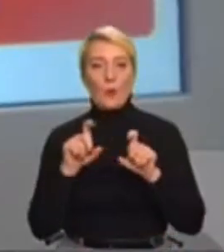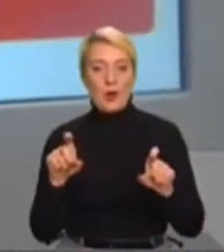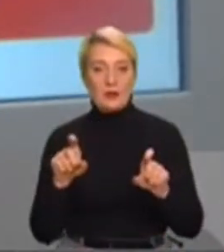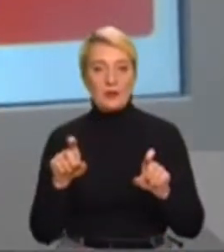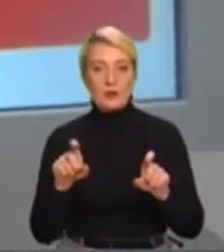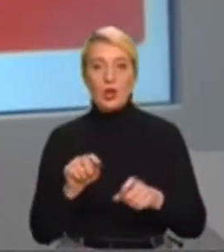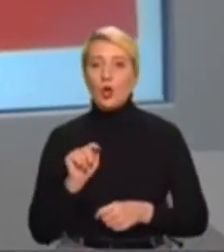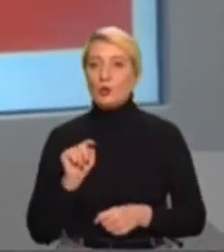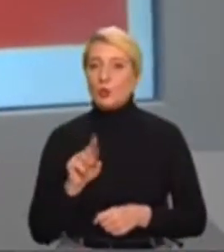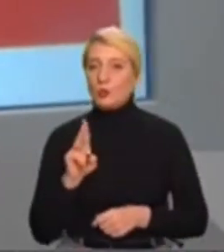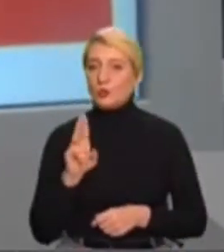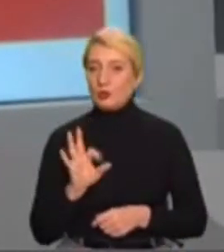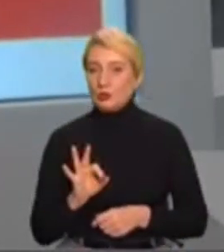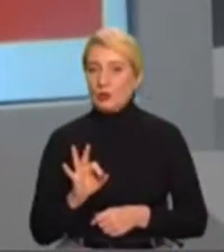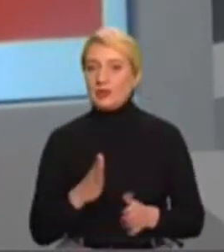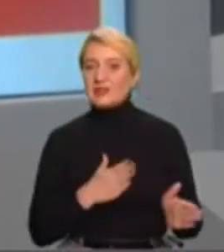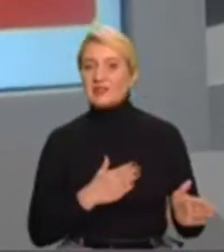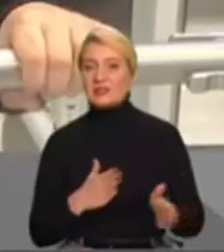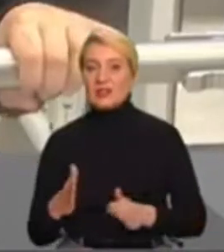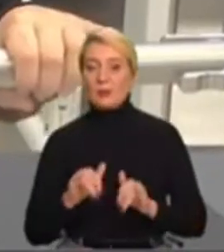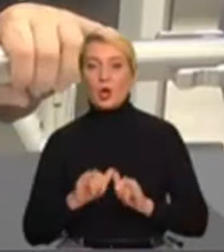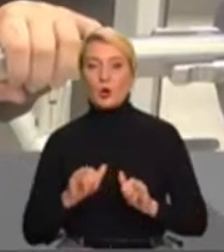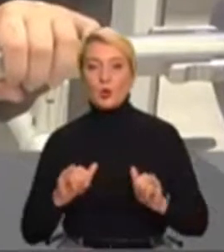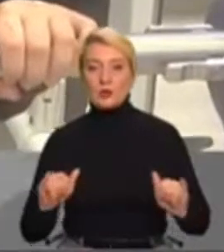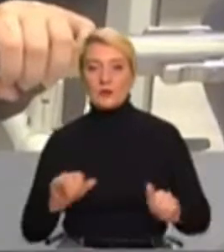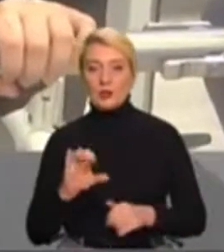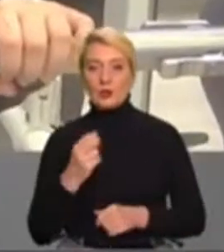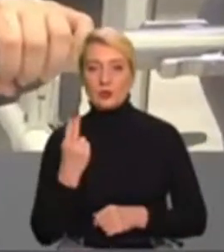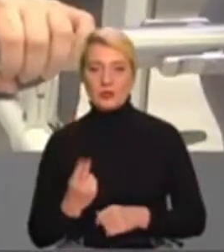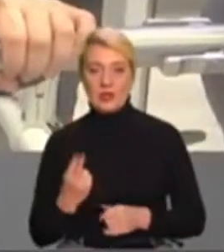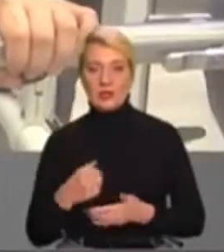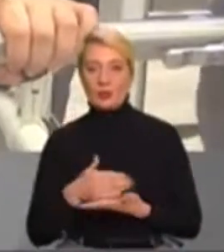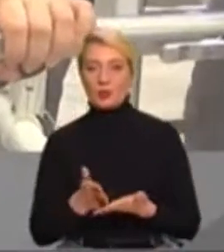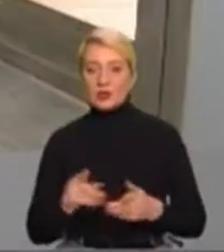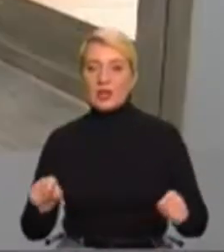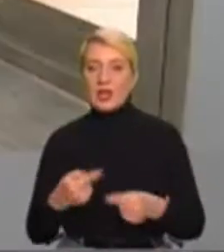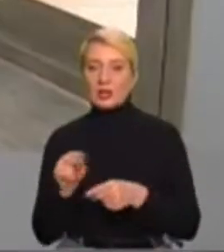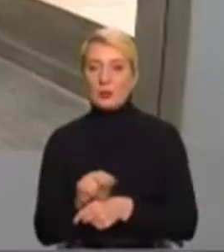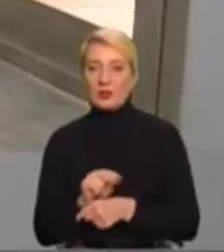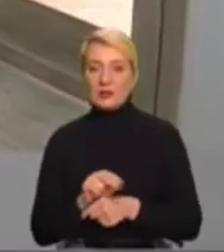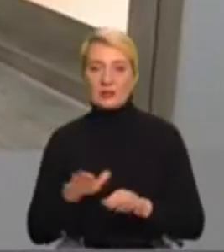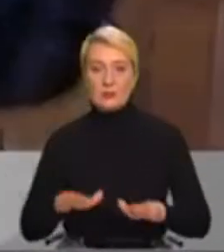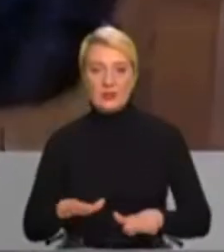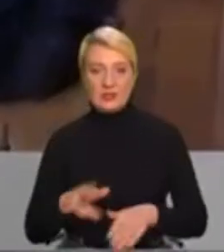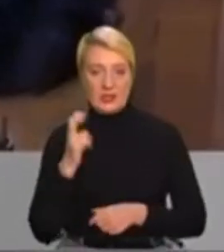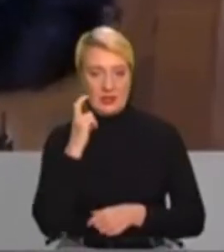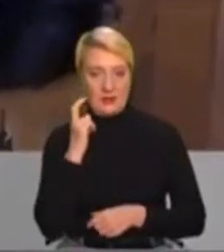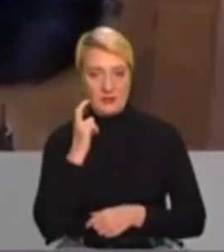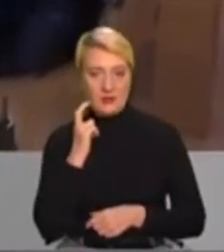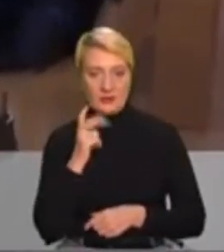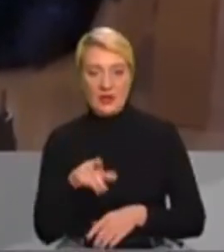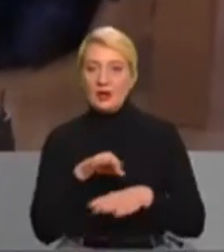що система розвитку соціальних послуг і реабілітаційних послуг в місті Києва, вона йде